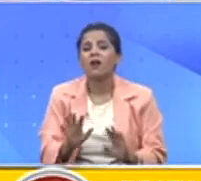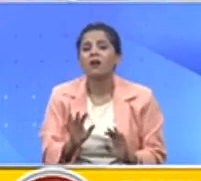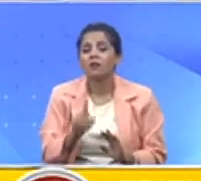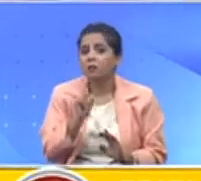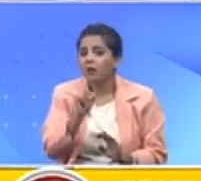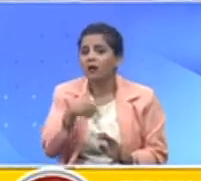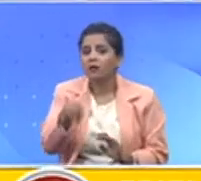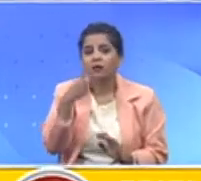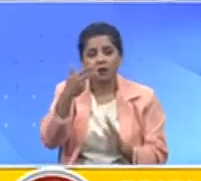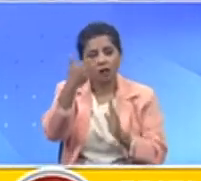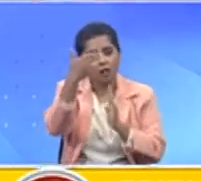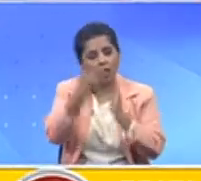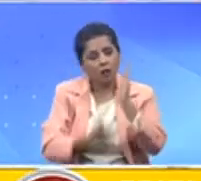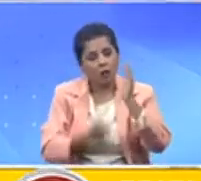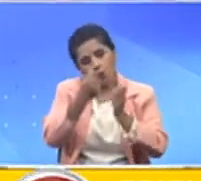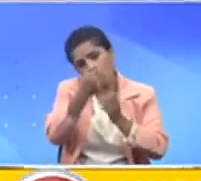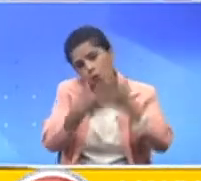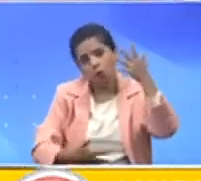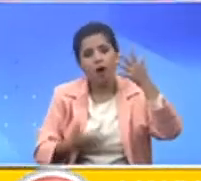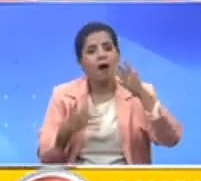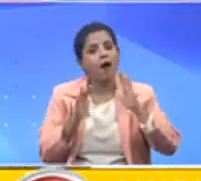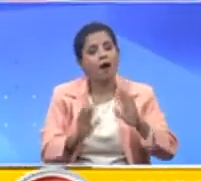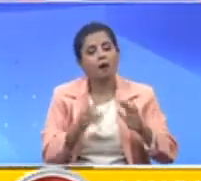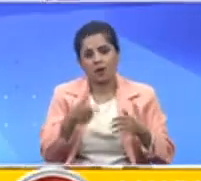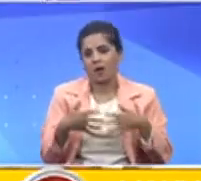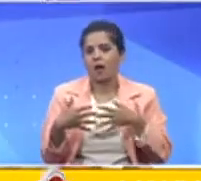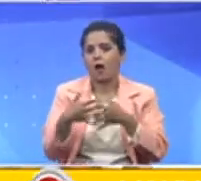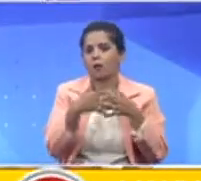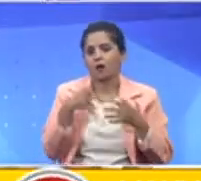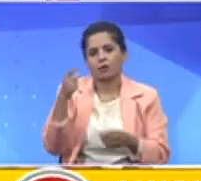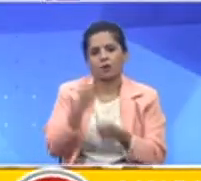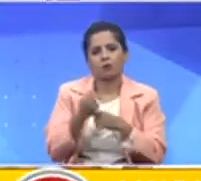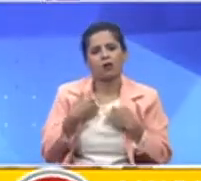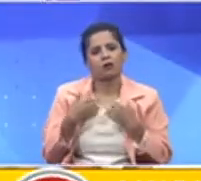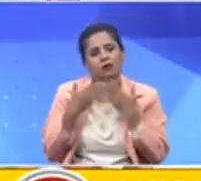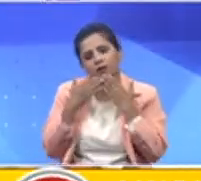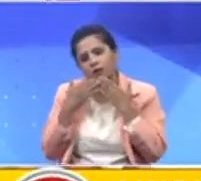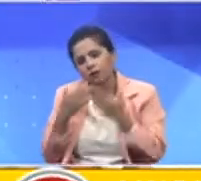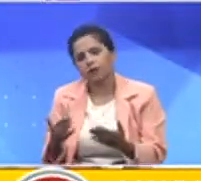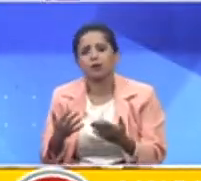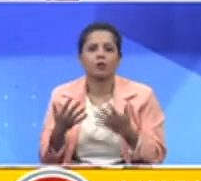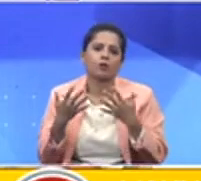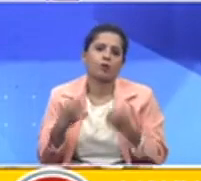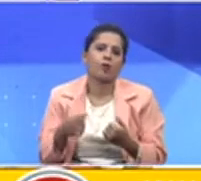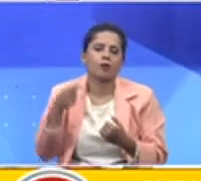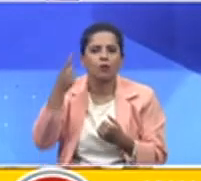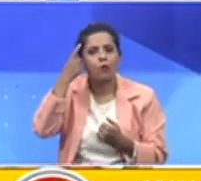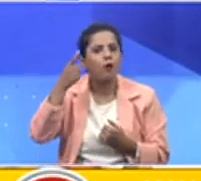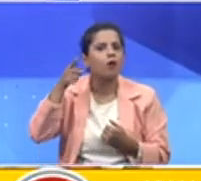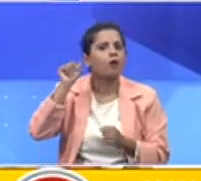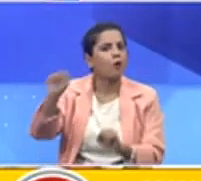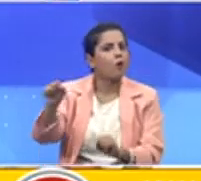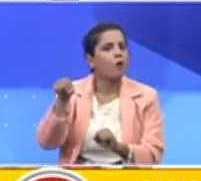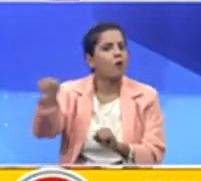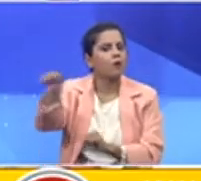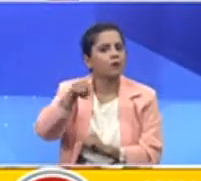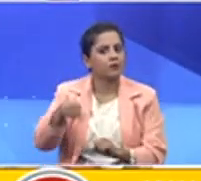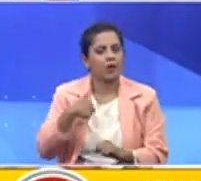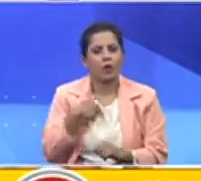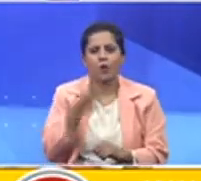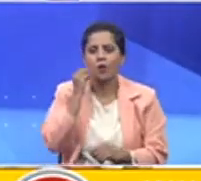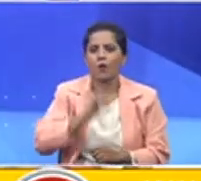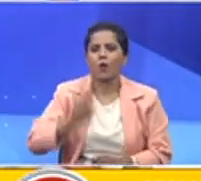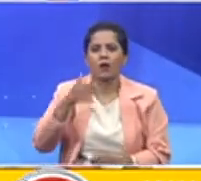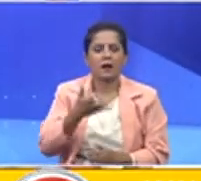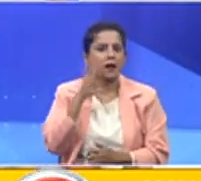तो यह लिष्ट बहुत लंबी हैं, मैं अमरीकी सरकार का अभार करना चाहूंगा, जिन्होंने हमारी